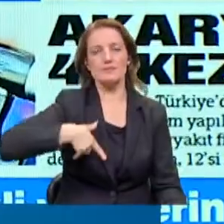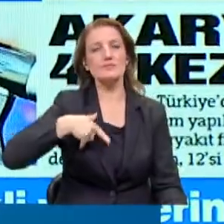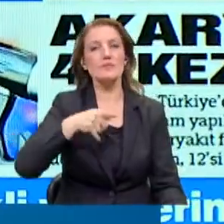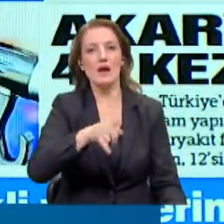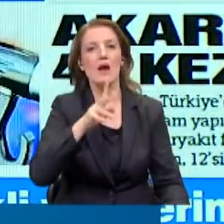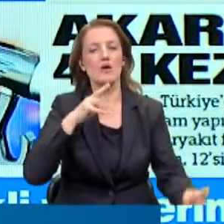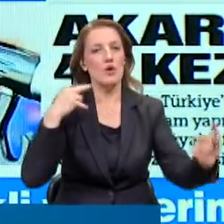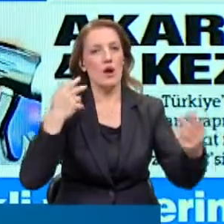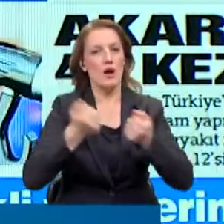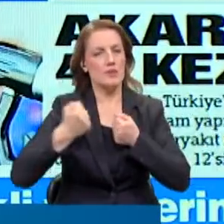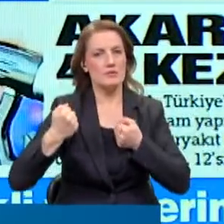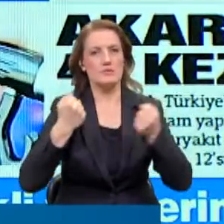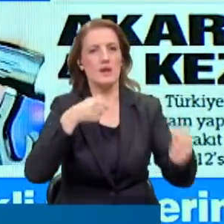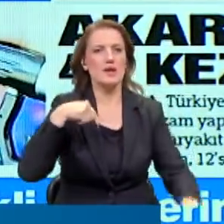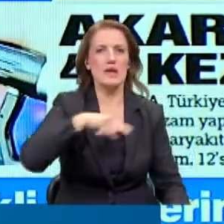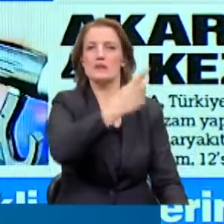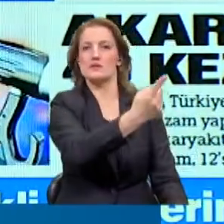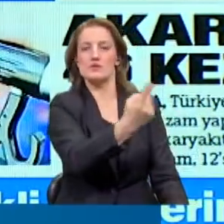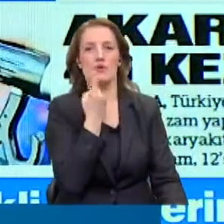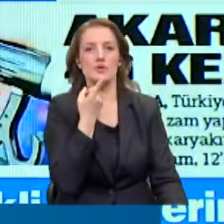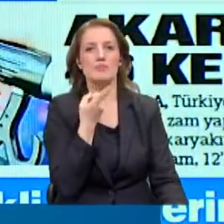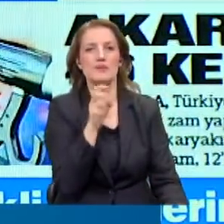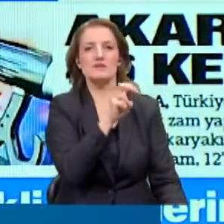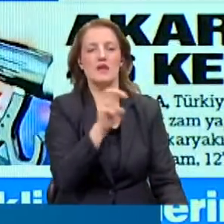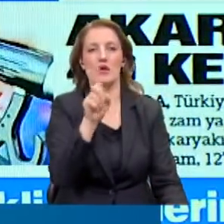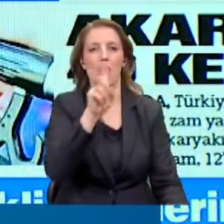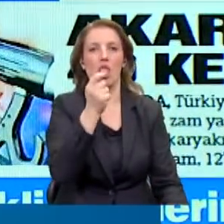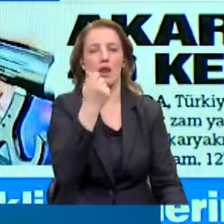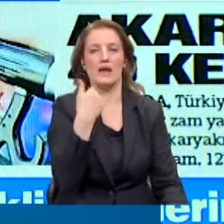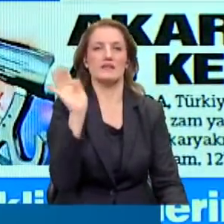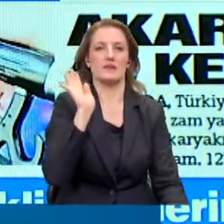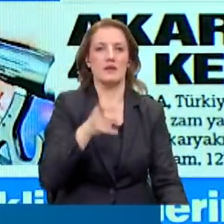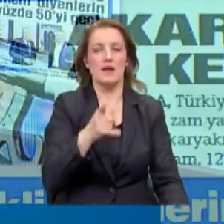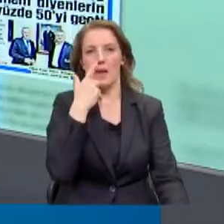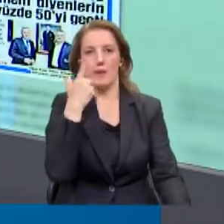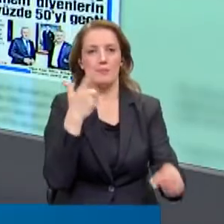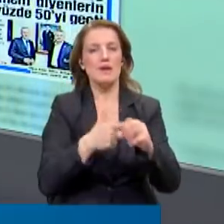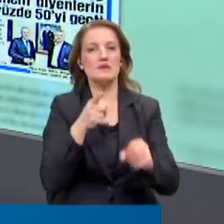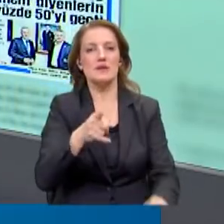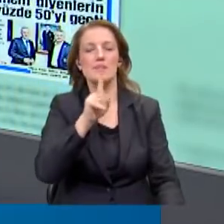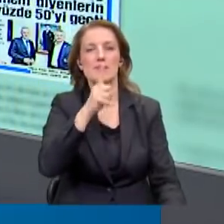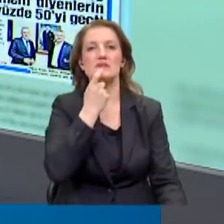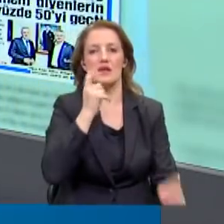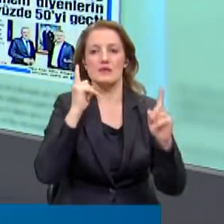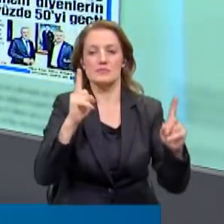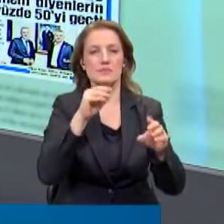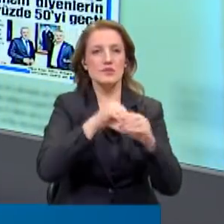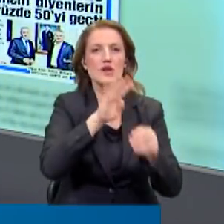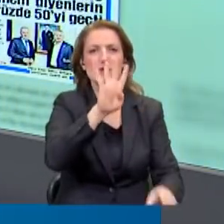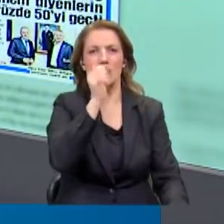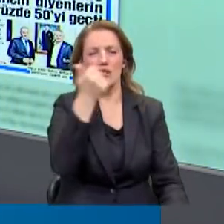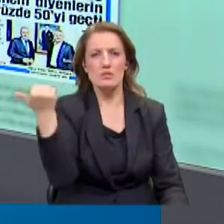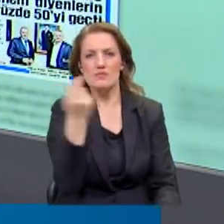otoyolla gittiniz, döndünüz, 1810 lira gitti. Akaryakıta bir yılda 46 kez zam